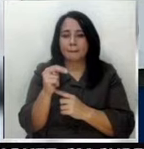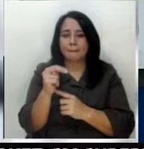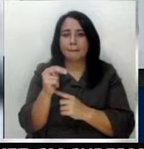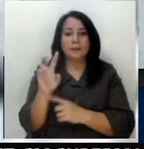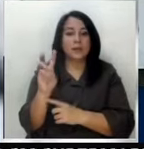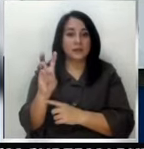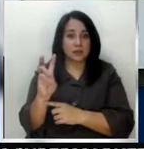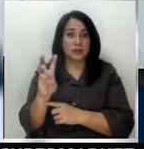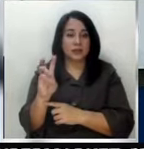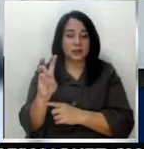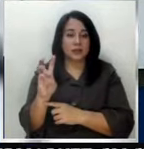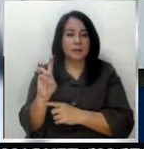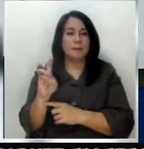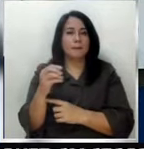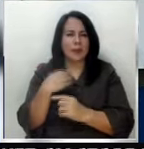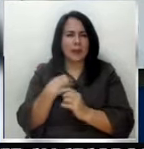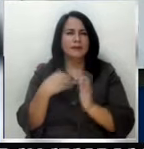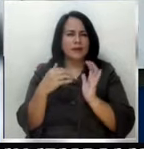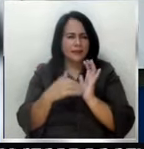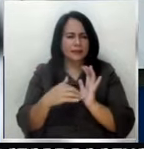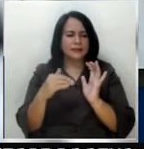16, may mga repetition na ganito ay